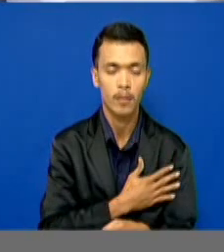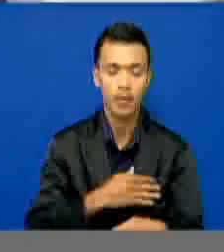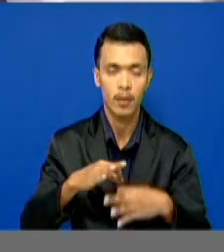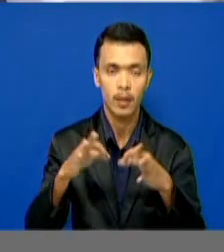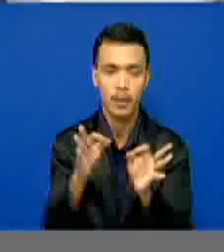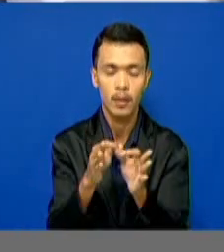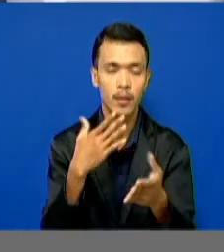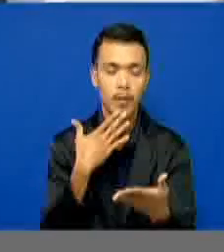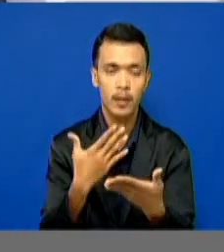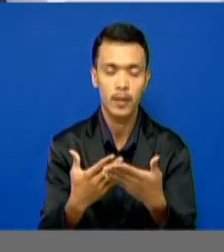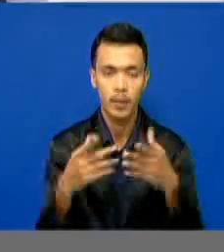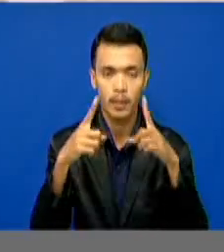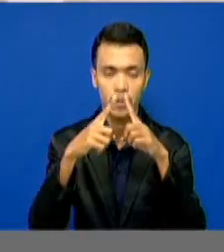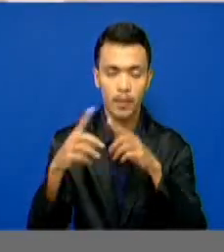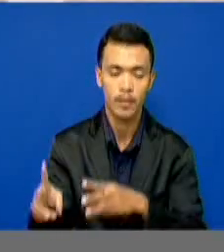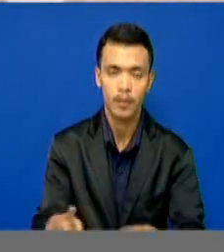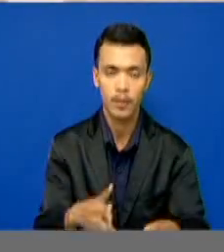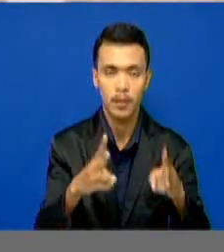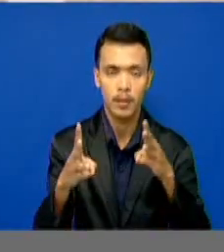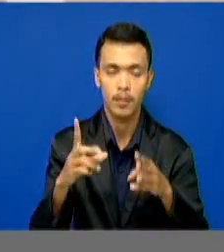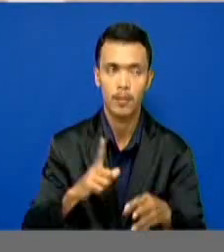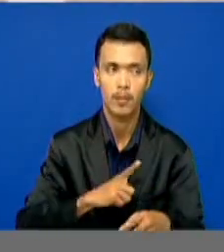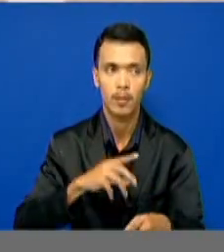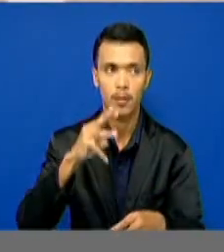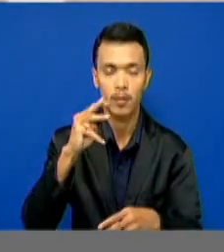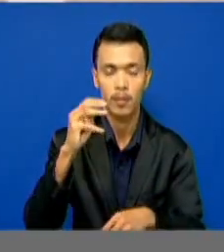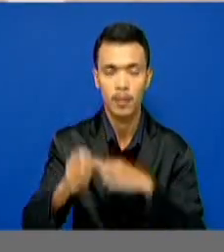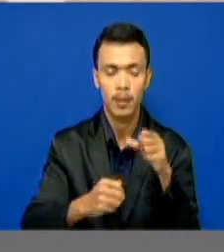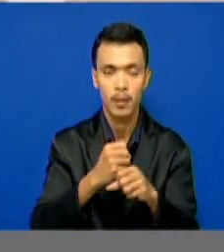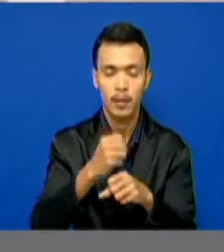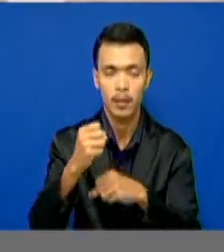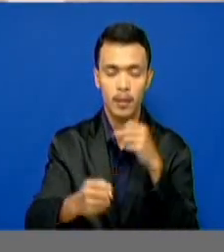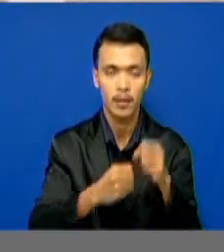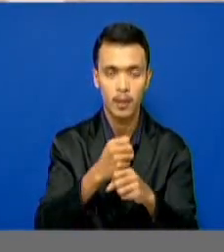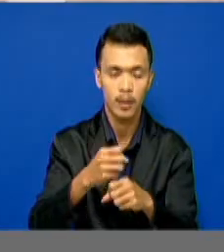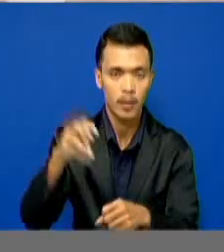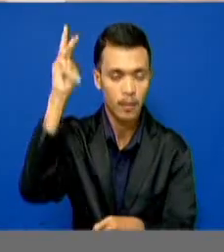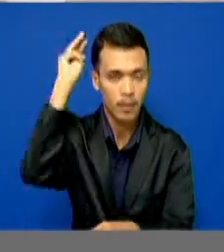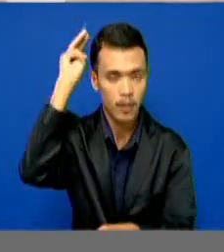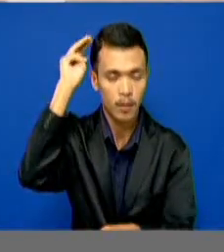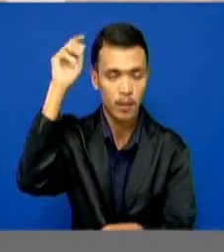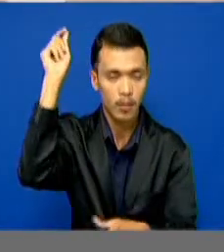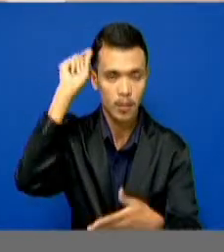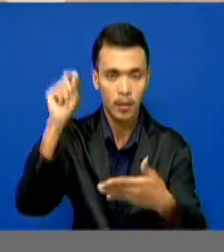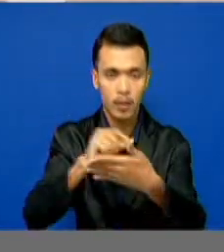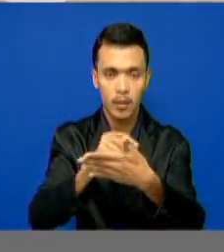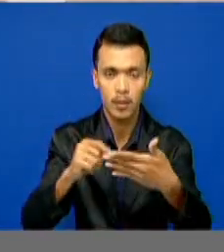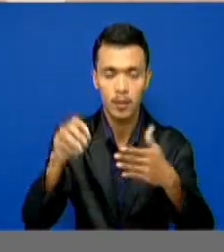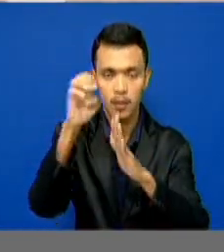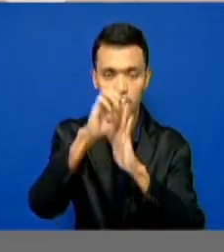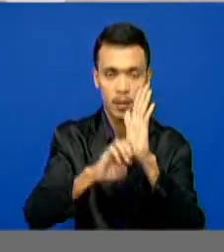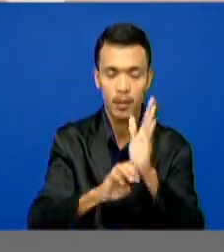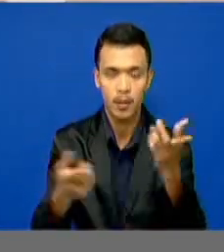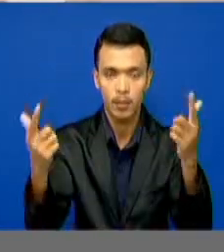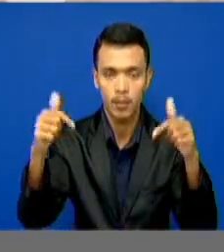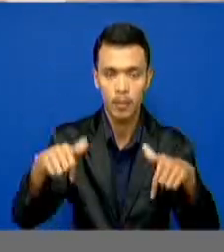nih munisipi udah be laut tem nih. Karena tinan tinan itu nih ministru sekretaris taruh sira mai hare mes lahir